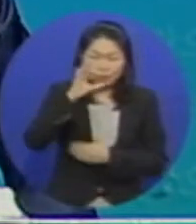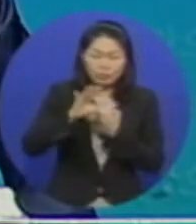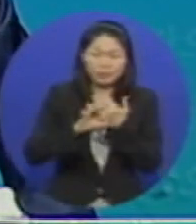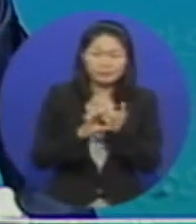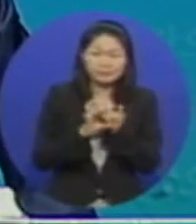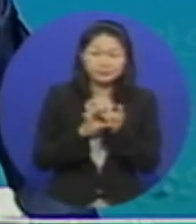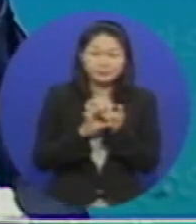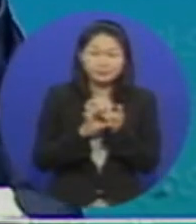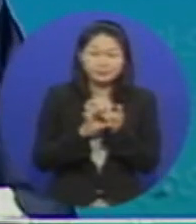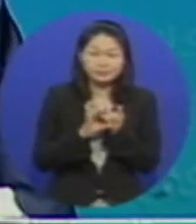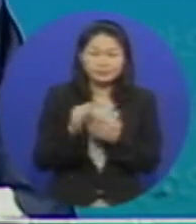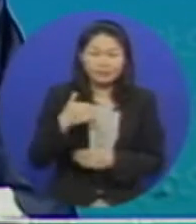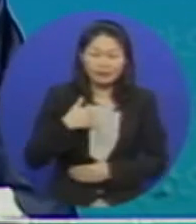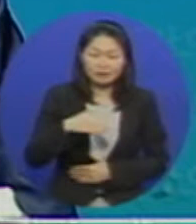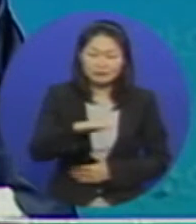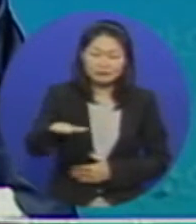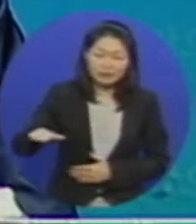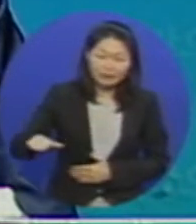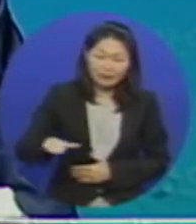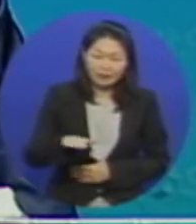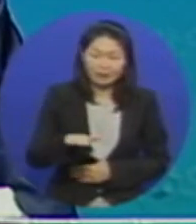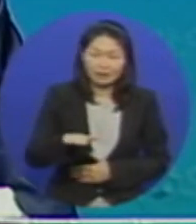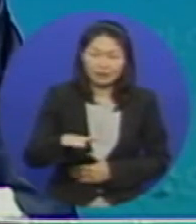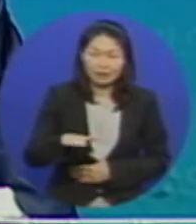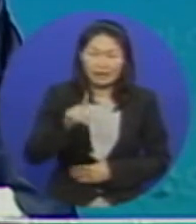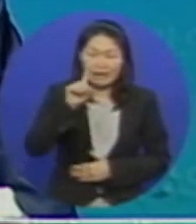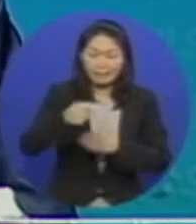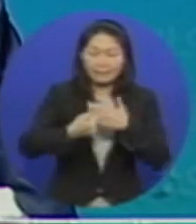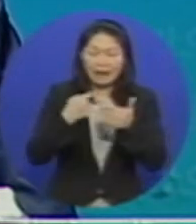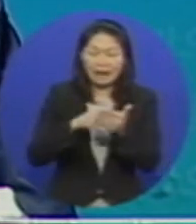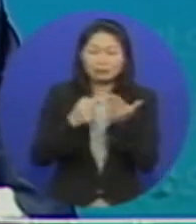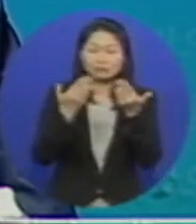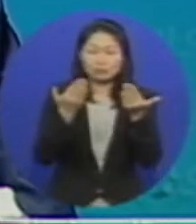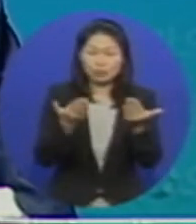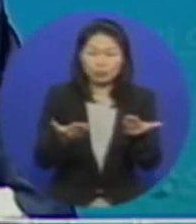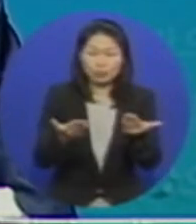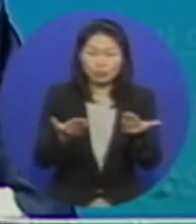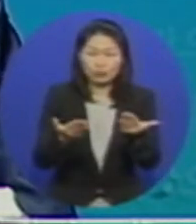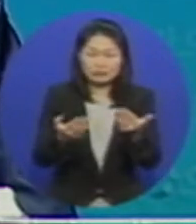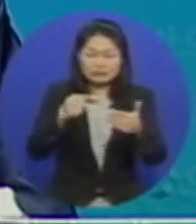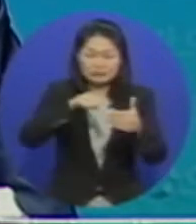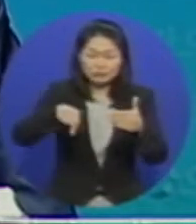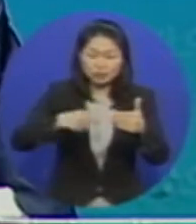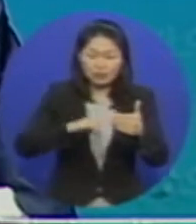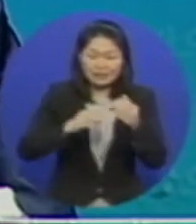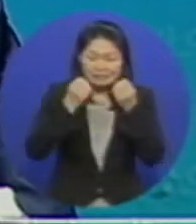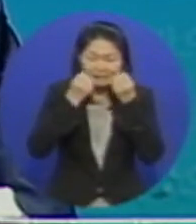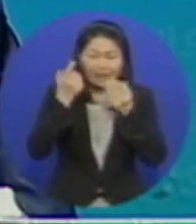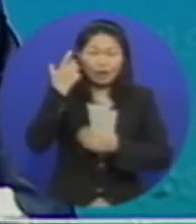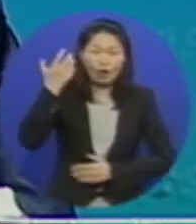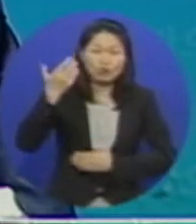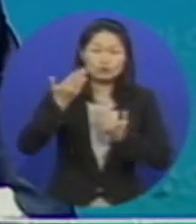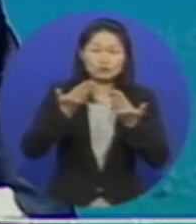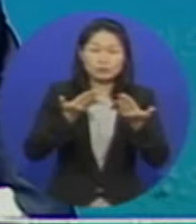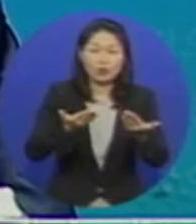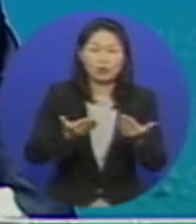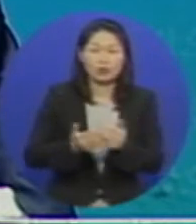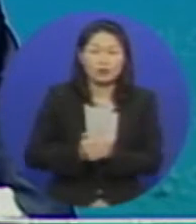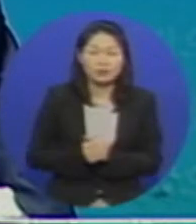보면 내가 그들에게 한 마음을 주고 그 속에 새 영을 주며